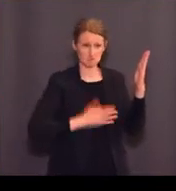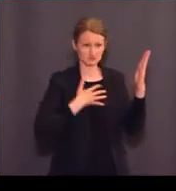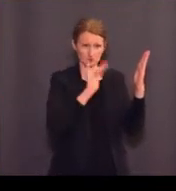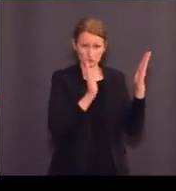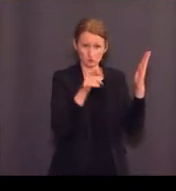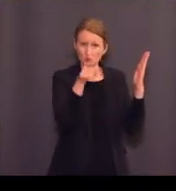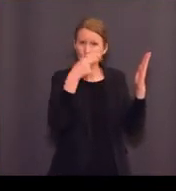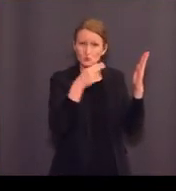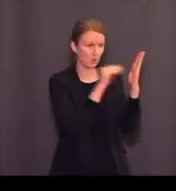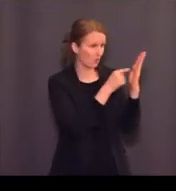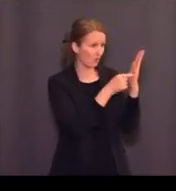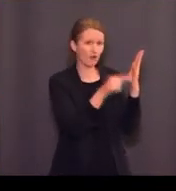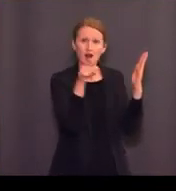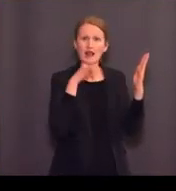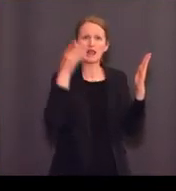comorbidité en question.